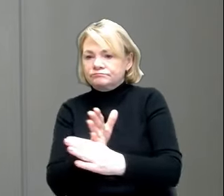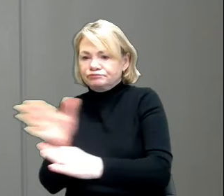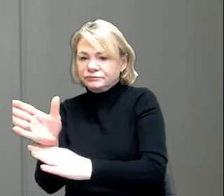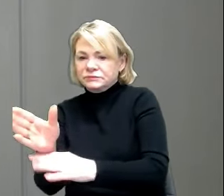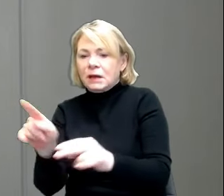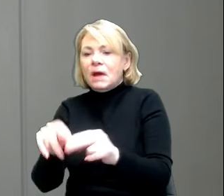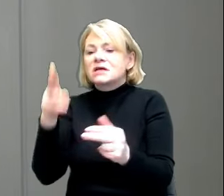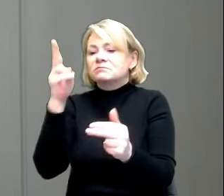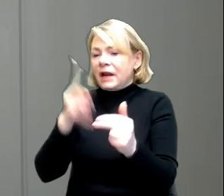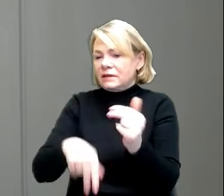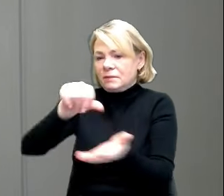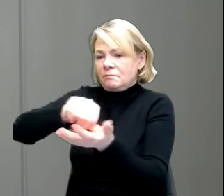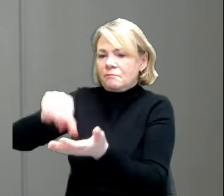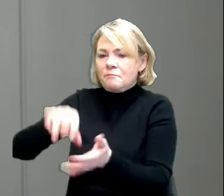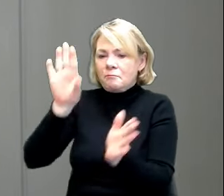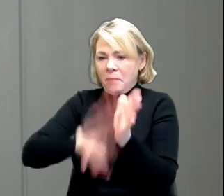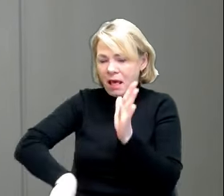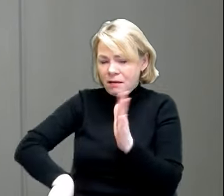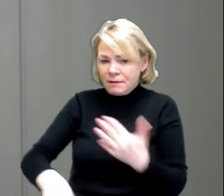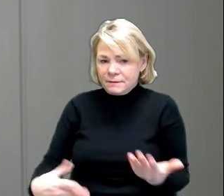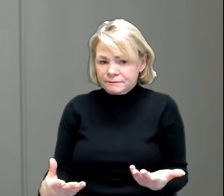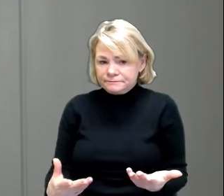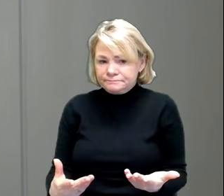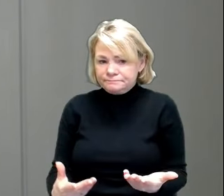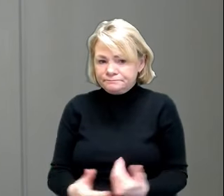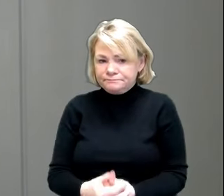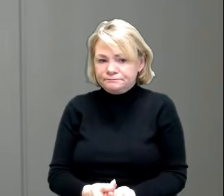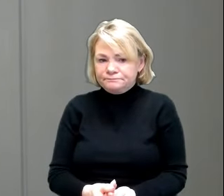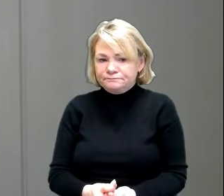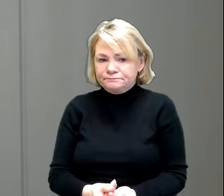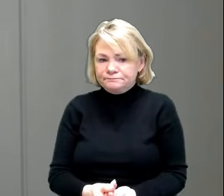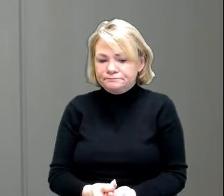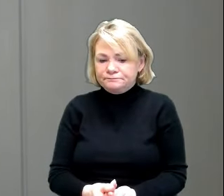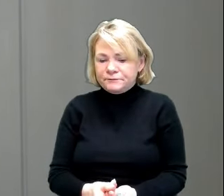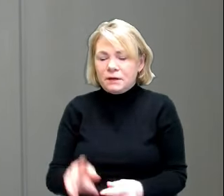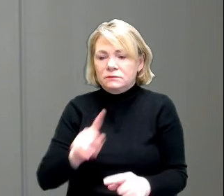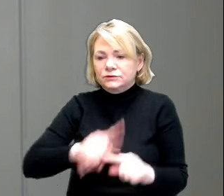kuris iš karto atsigudua reiškia pas pas